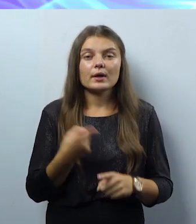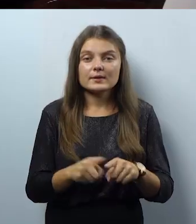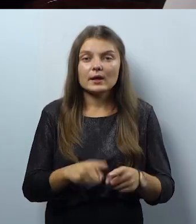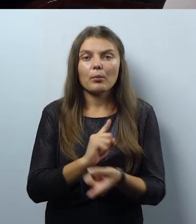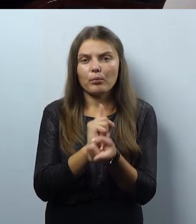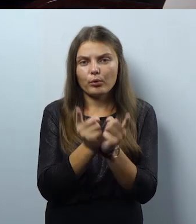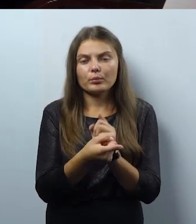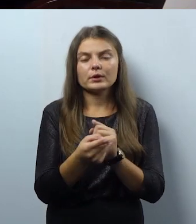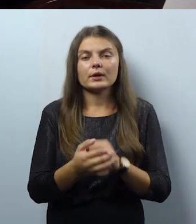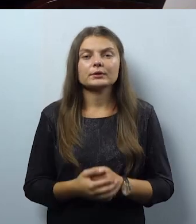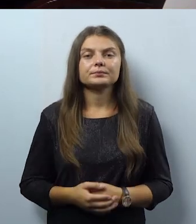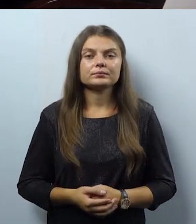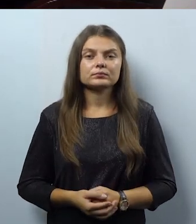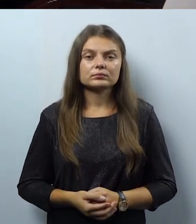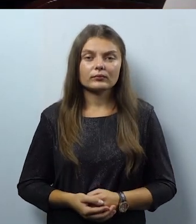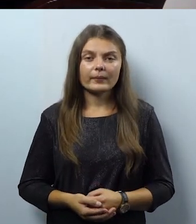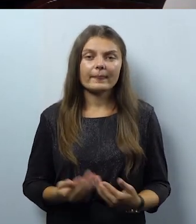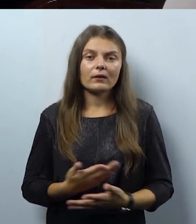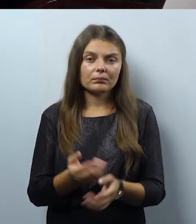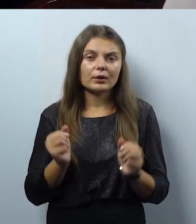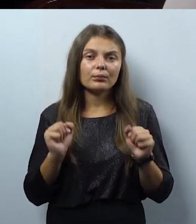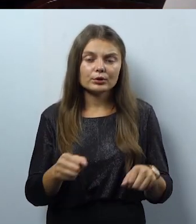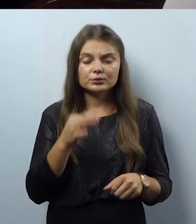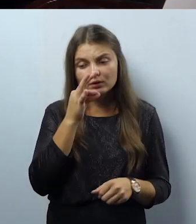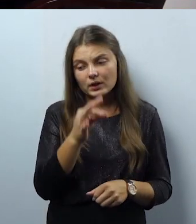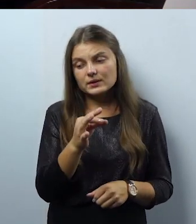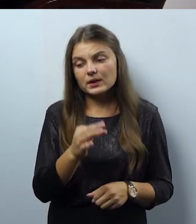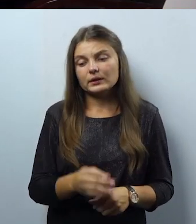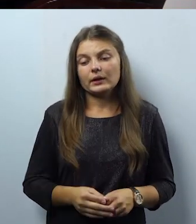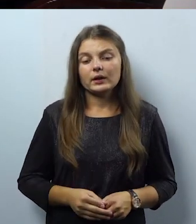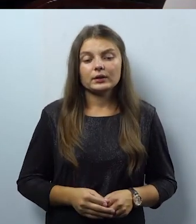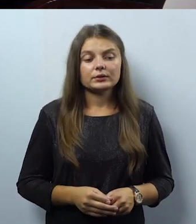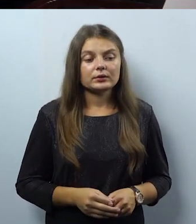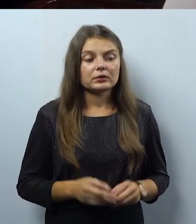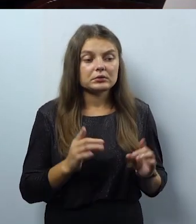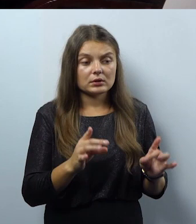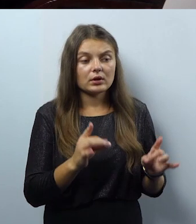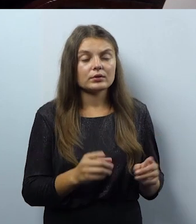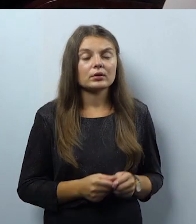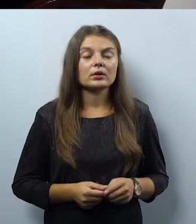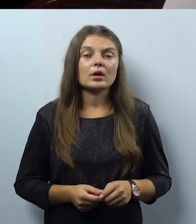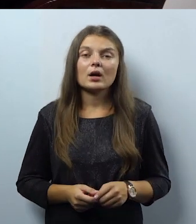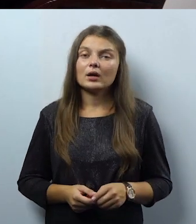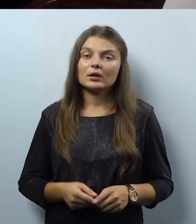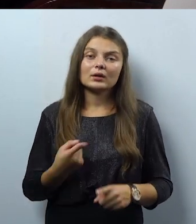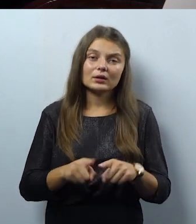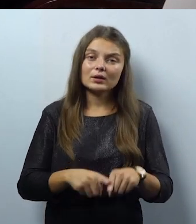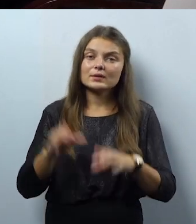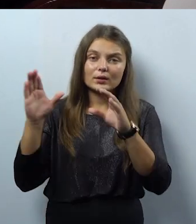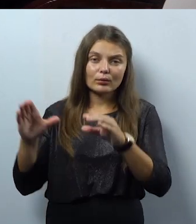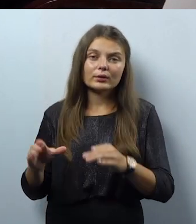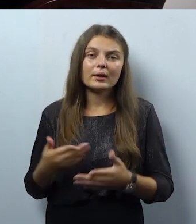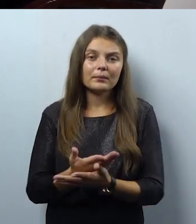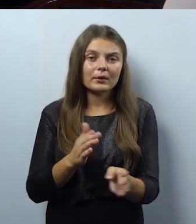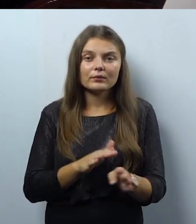змінити форму. Ми тільки можемо пропонувати і робити такі-то певні бачення свої. А закони, на жаль, ми приймати